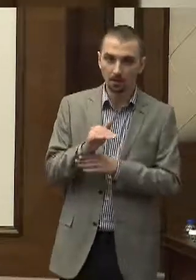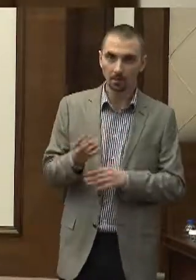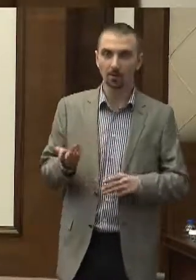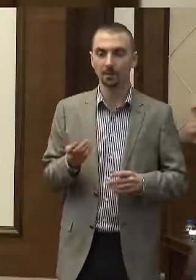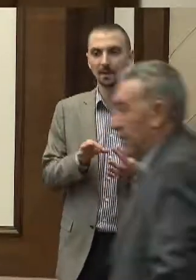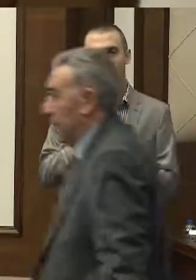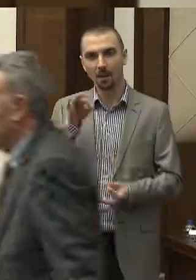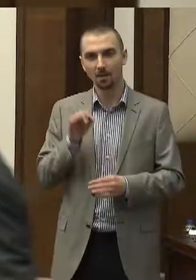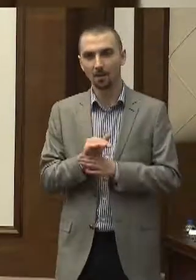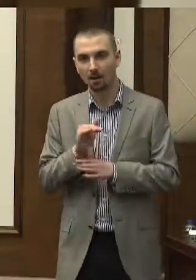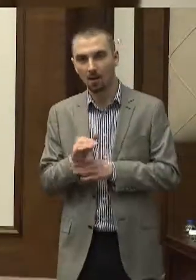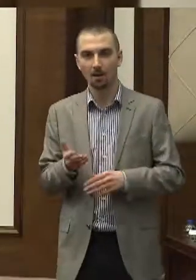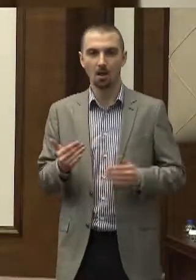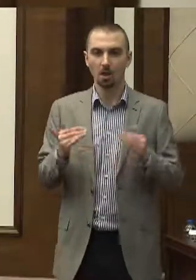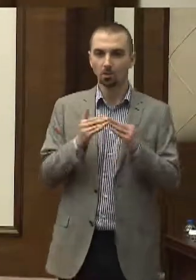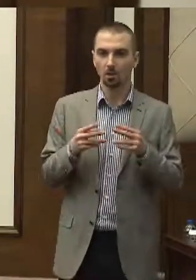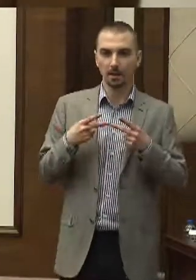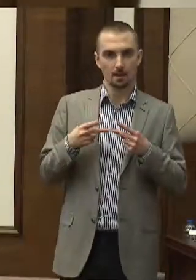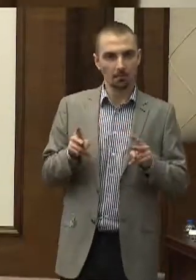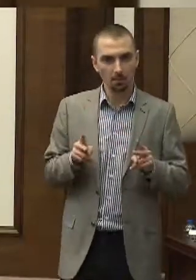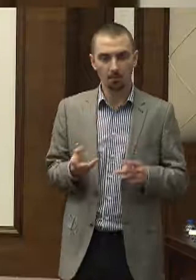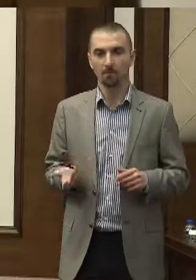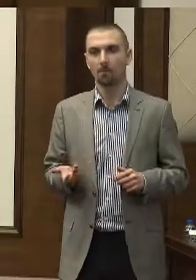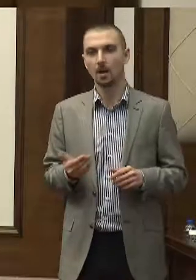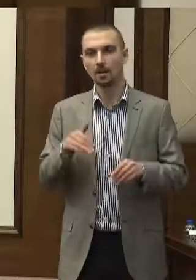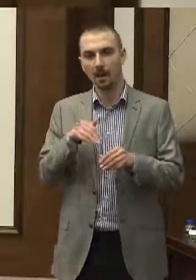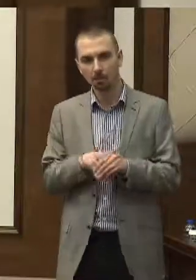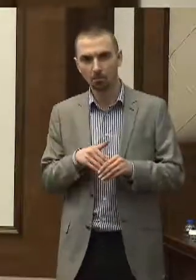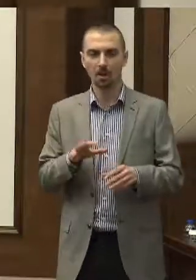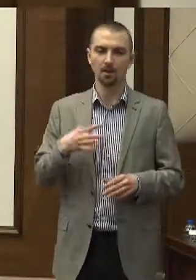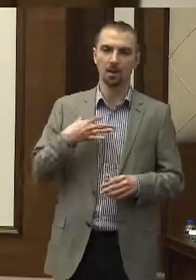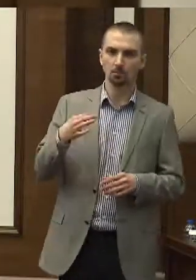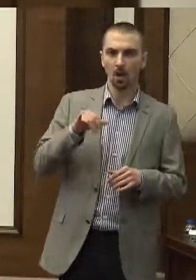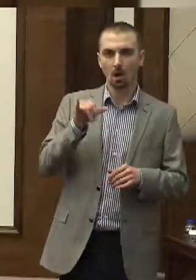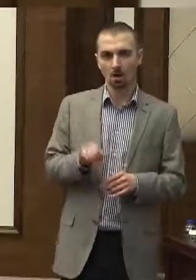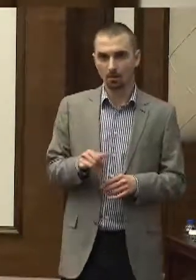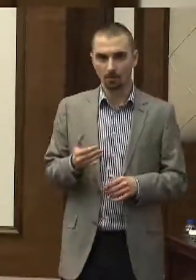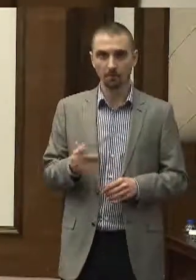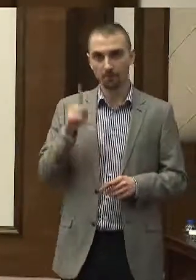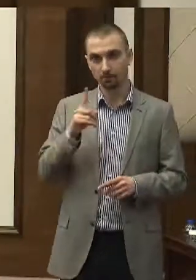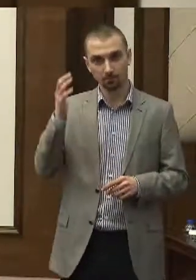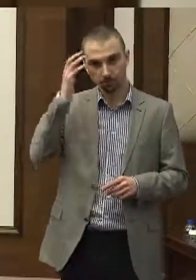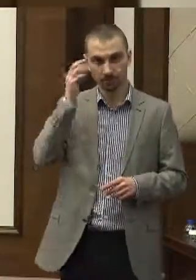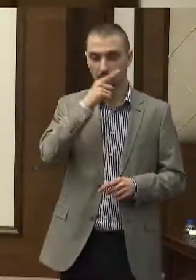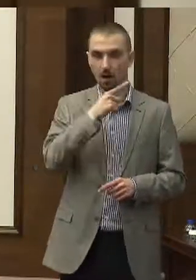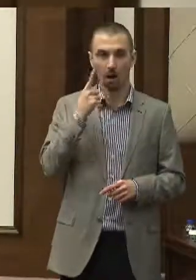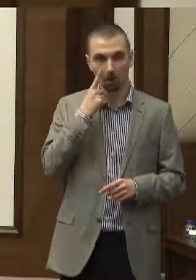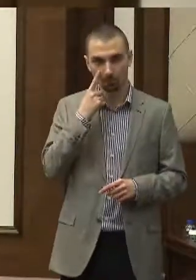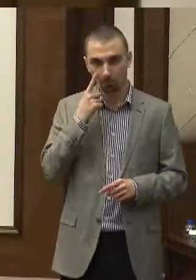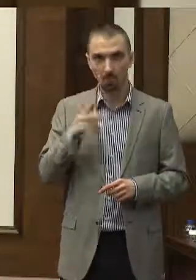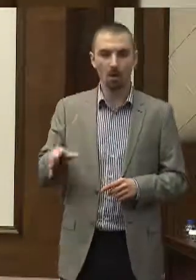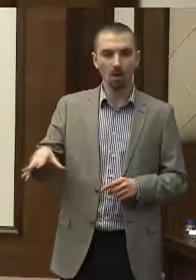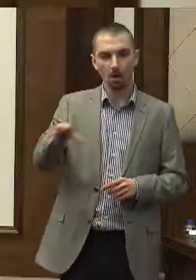yaşama, eşitlik, özgürlük, siyasette seçme ve seçilme hakkı veren, başta Mustafa Kemal Atatürk olmak üzere